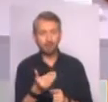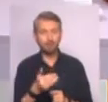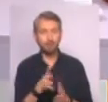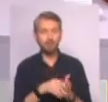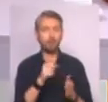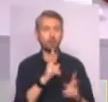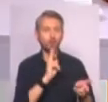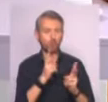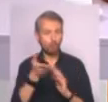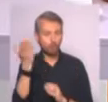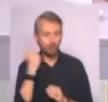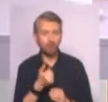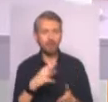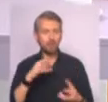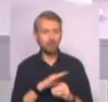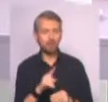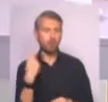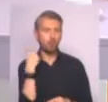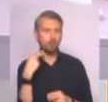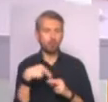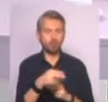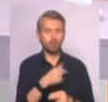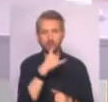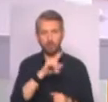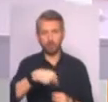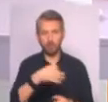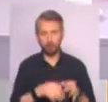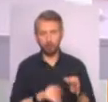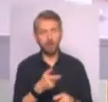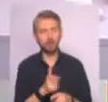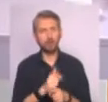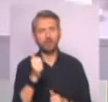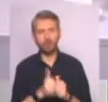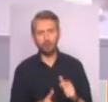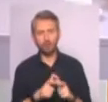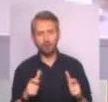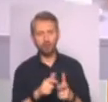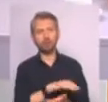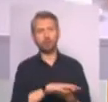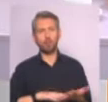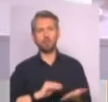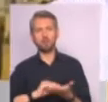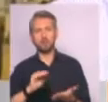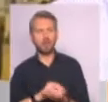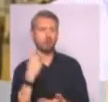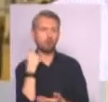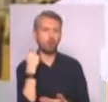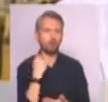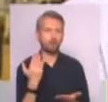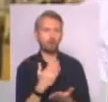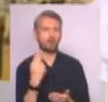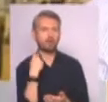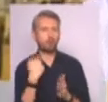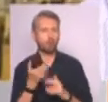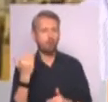тому, що борг погашений, вони не можуть його вимагати в суді. Але доволі часто в платіжках продовжують писати боргову чи ще якусь заборгованість